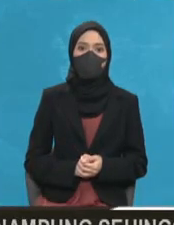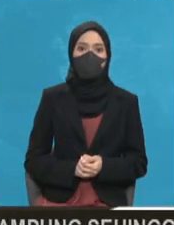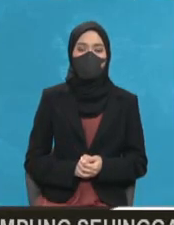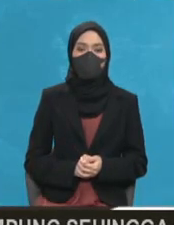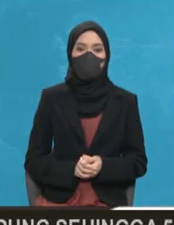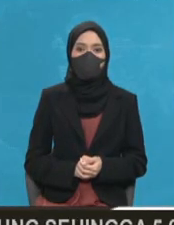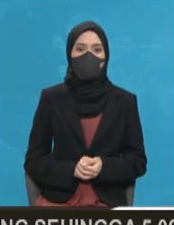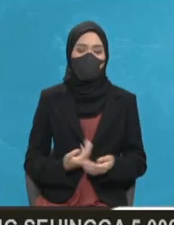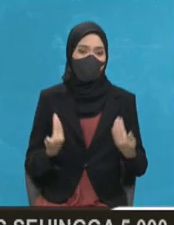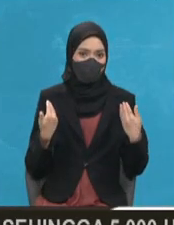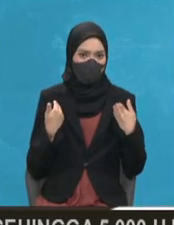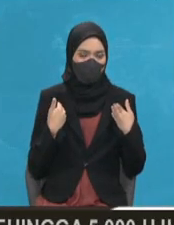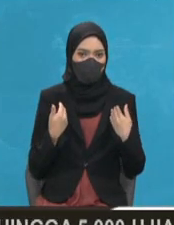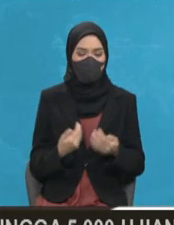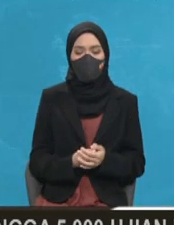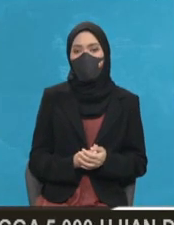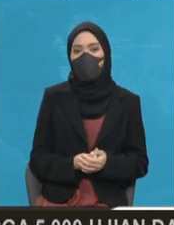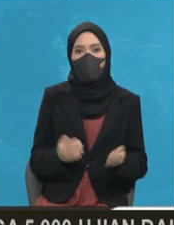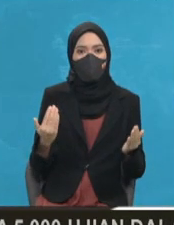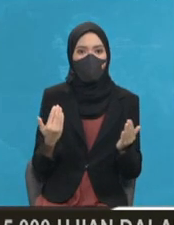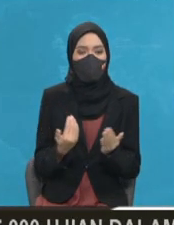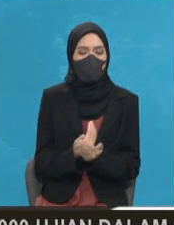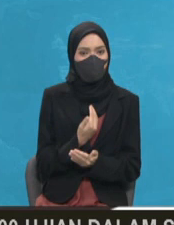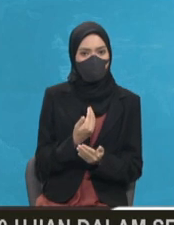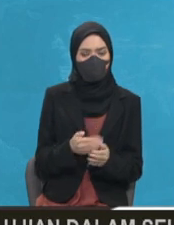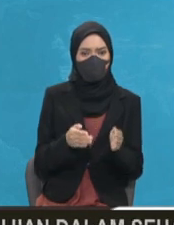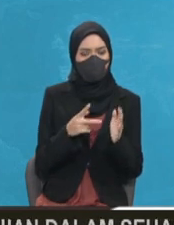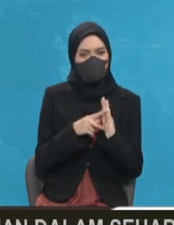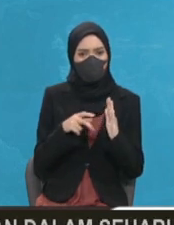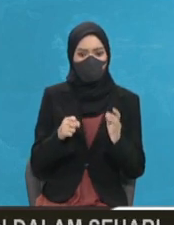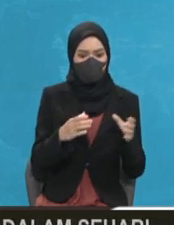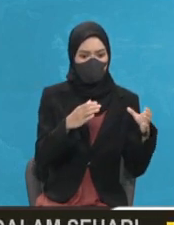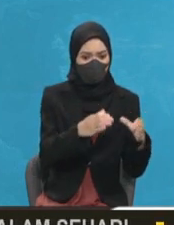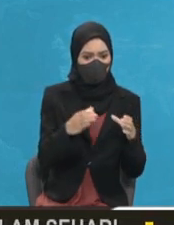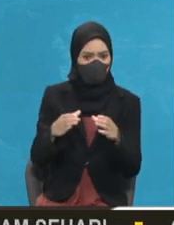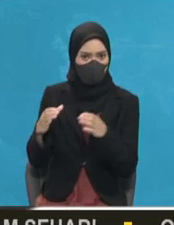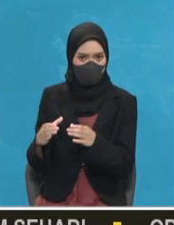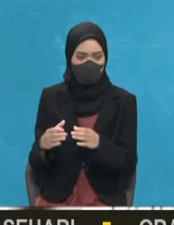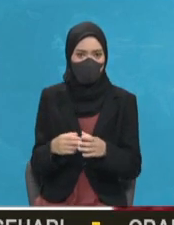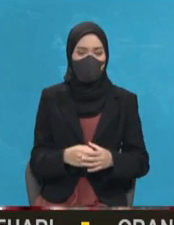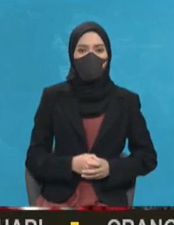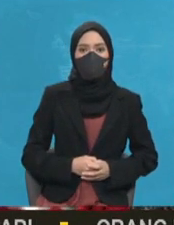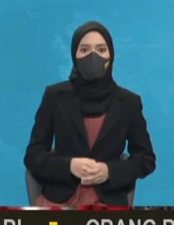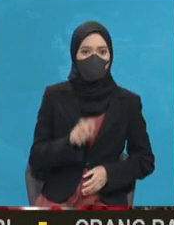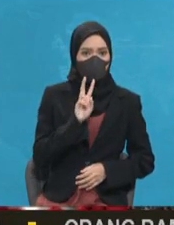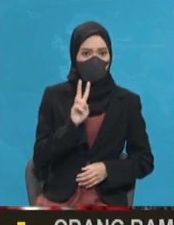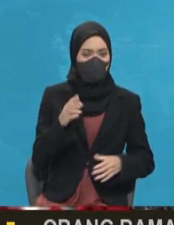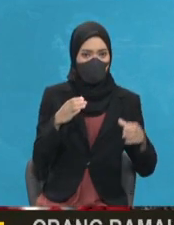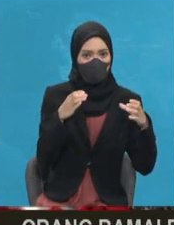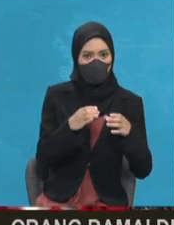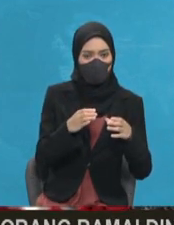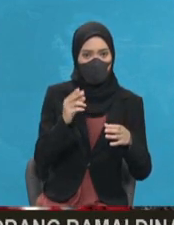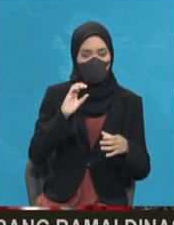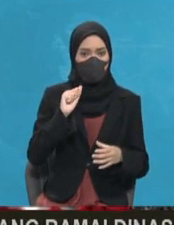Hai terdapat tambahan cash baru PB cluster-cluster aktif yang sedia ada 22 cash bagi Cluster